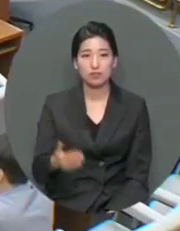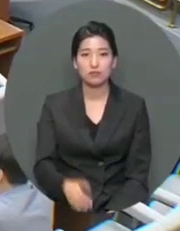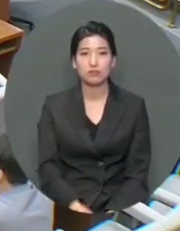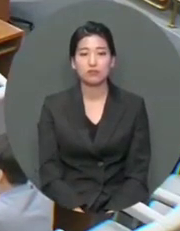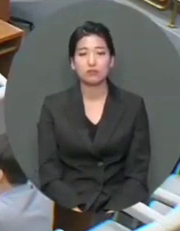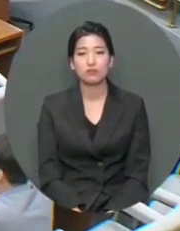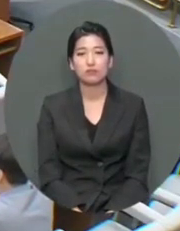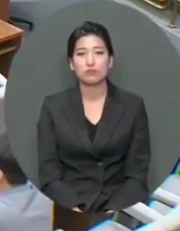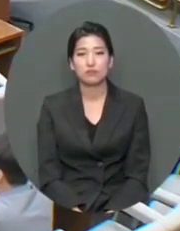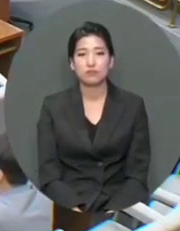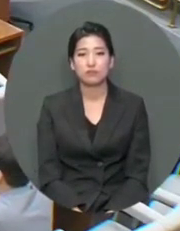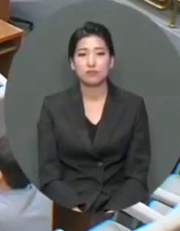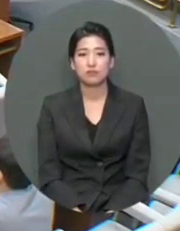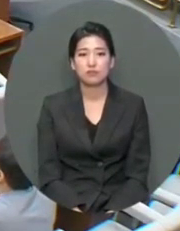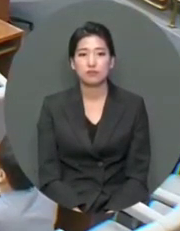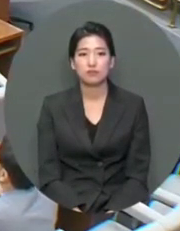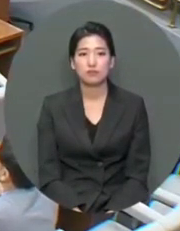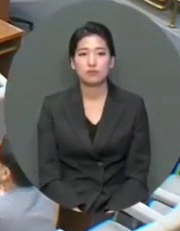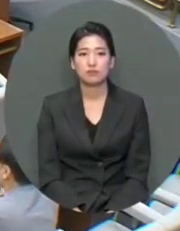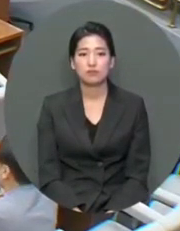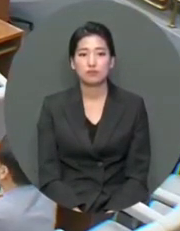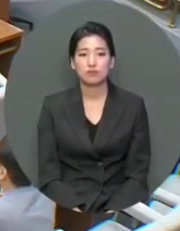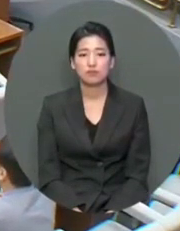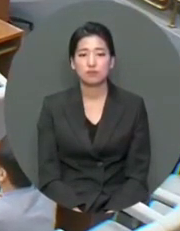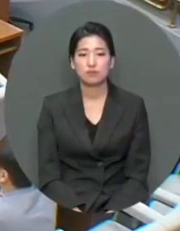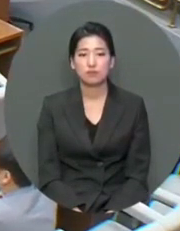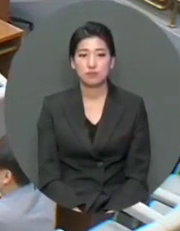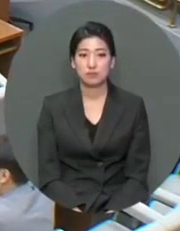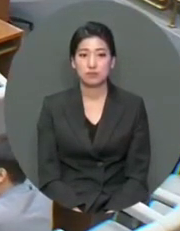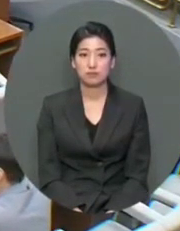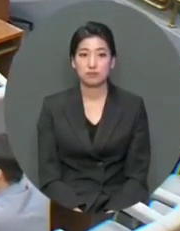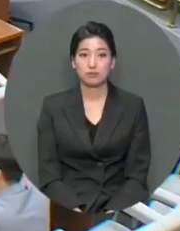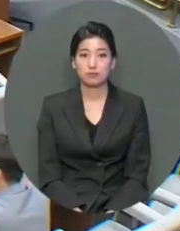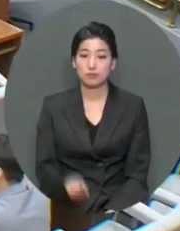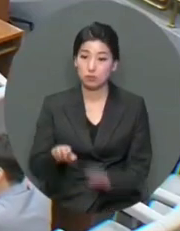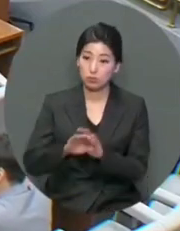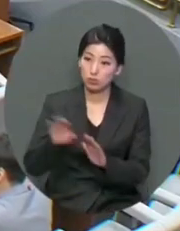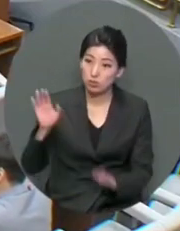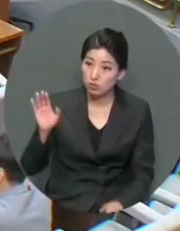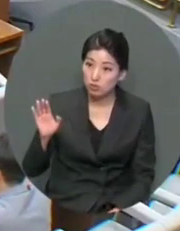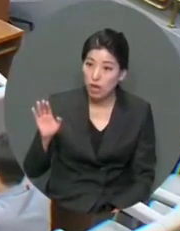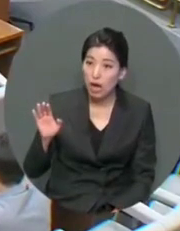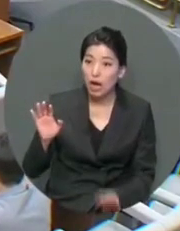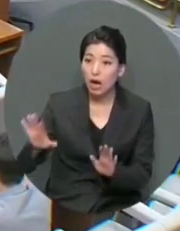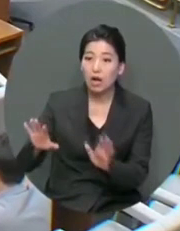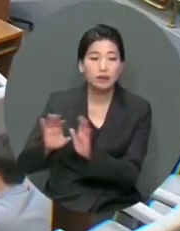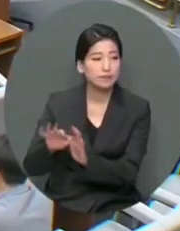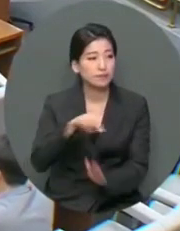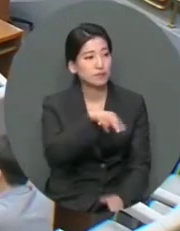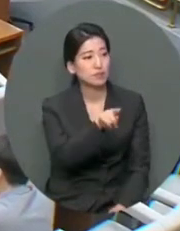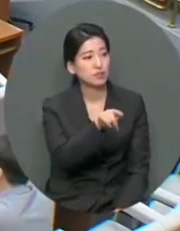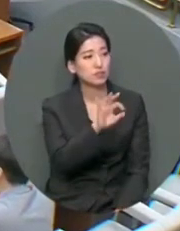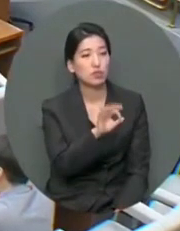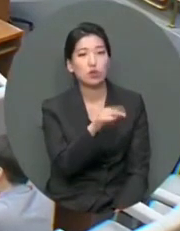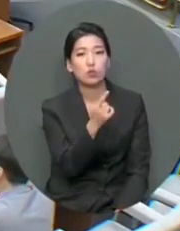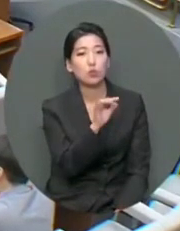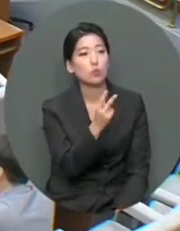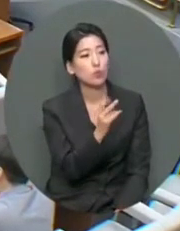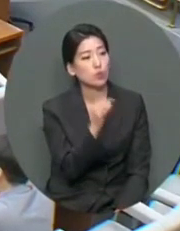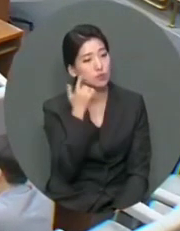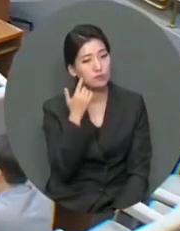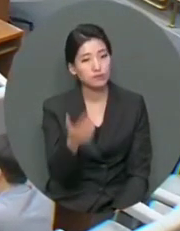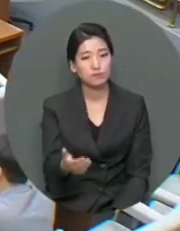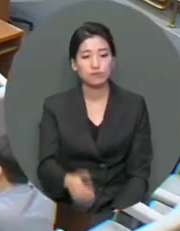바랍니다. 아, 손 드셨나요? 예, 서동용 의원님, 예.